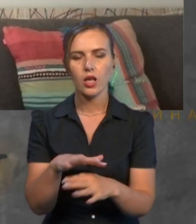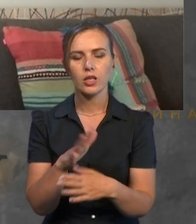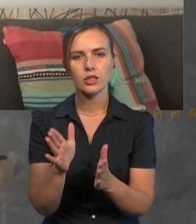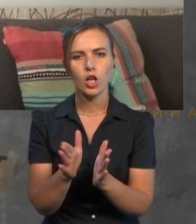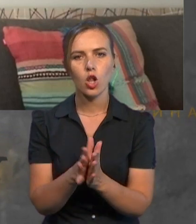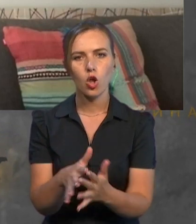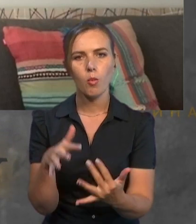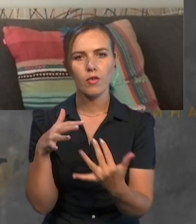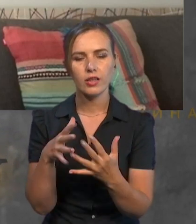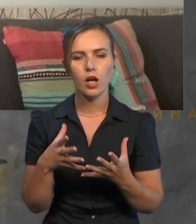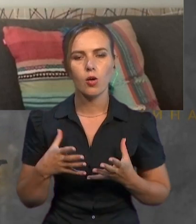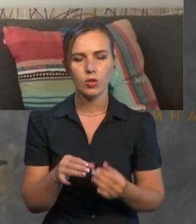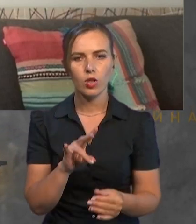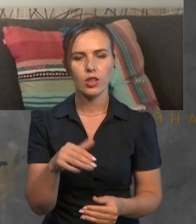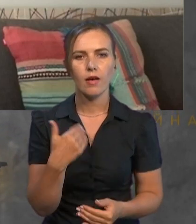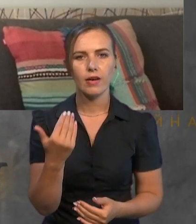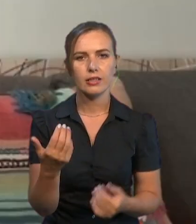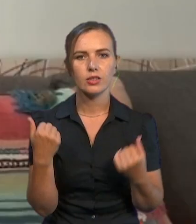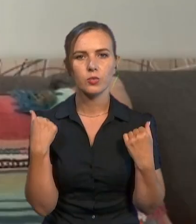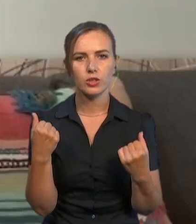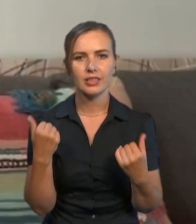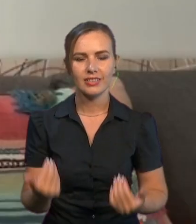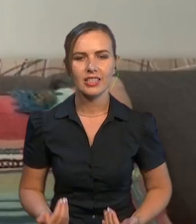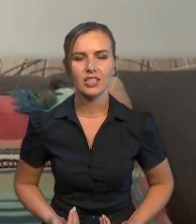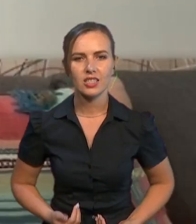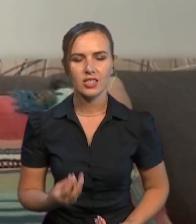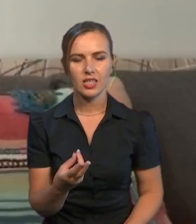вторгнення вплинуло на вас і на ваше спортивне життя?